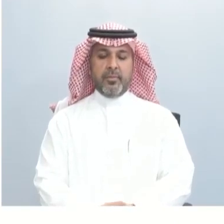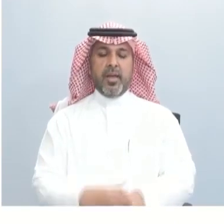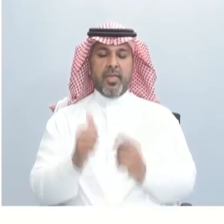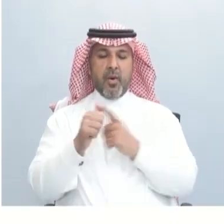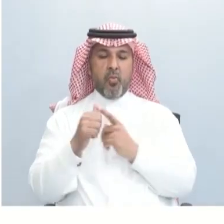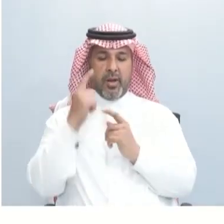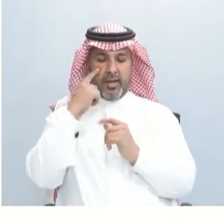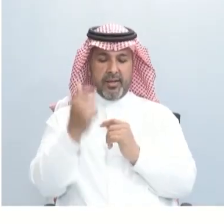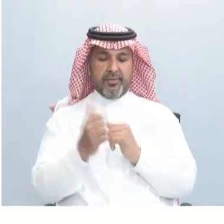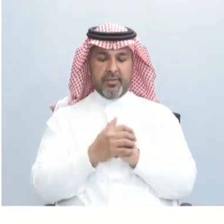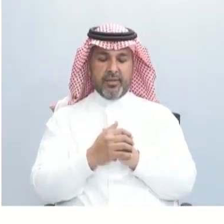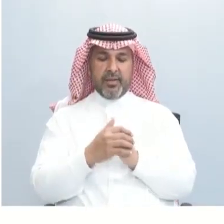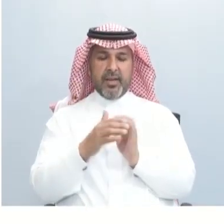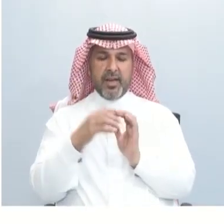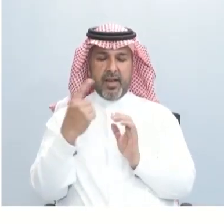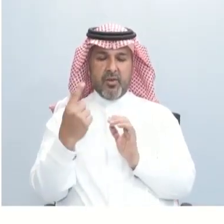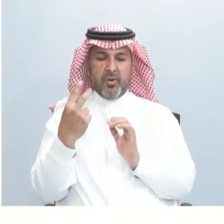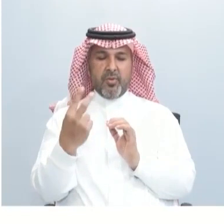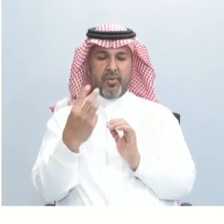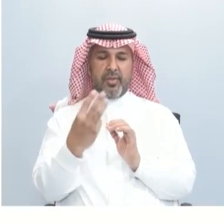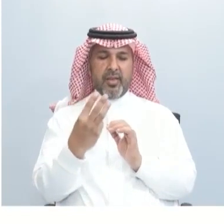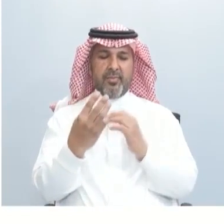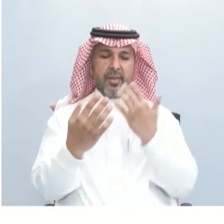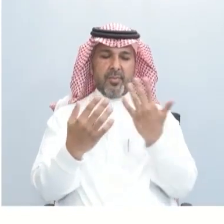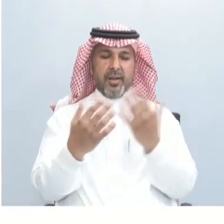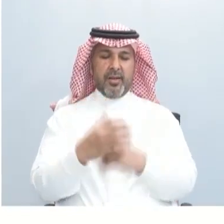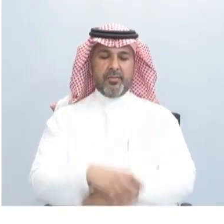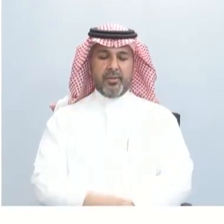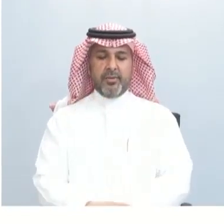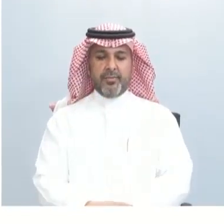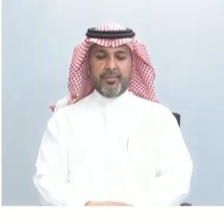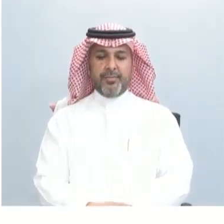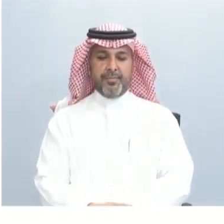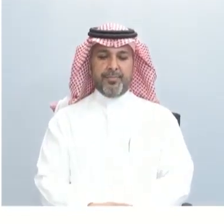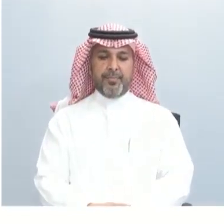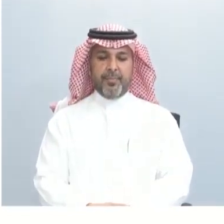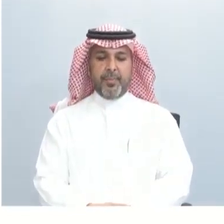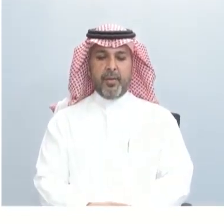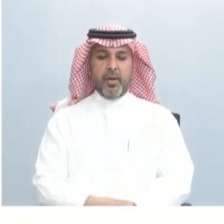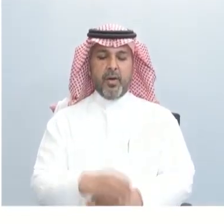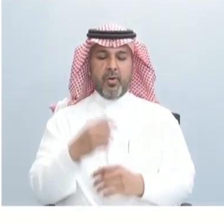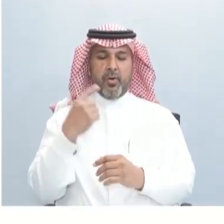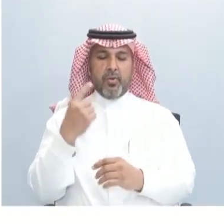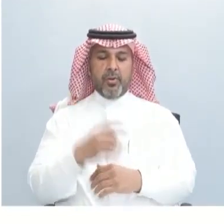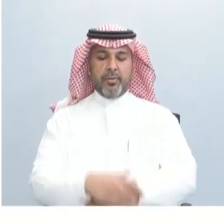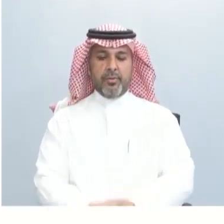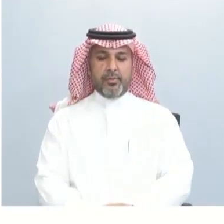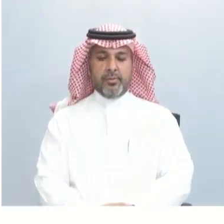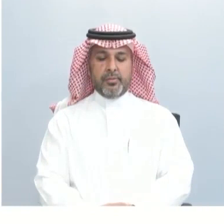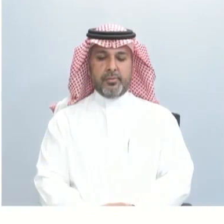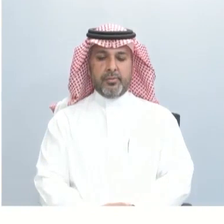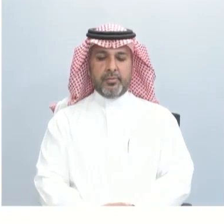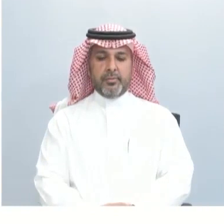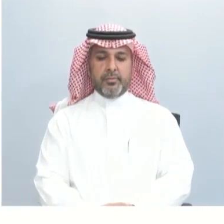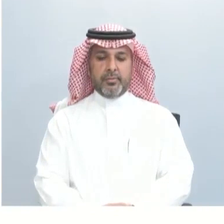الاولى او الاولى والثانيه والثالثه والخامسه هذه الطريقه الثانيه طبعا الان الاولى اخذناها مع